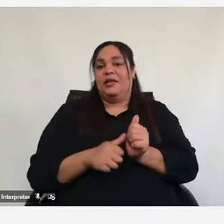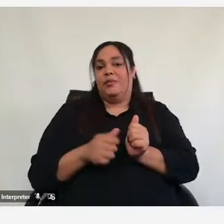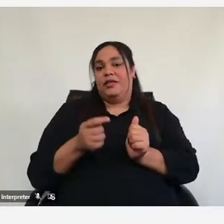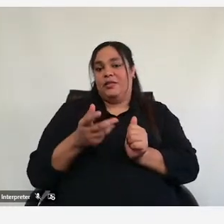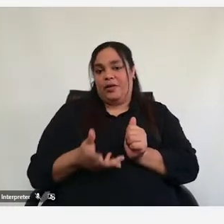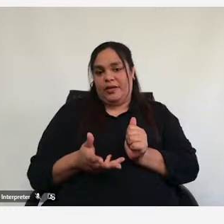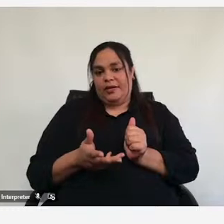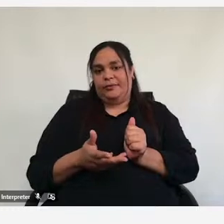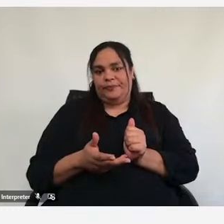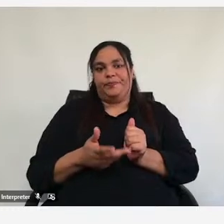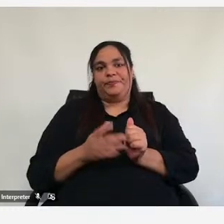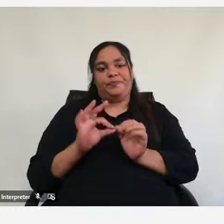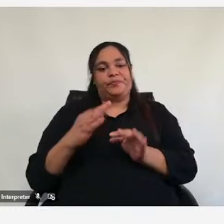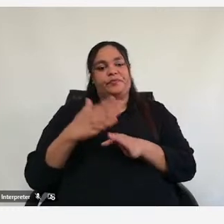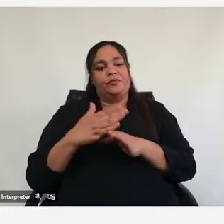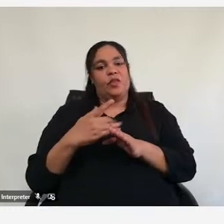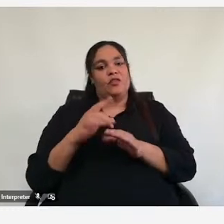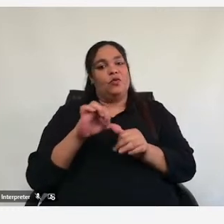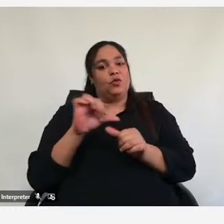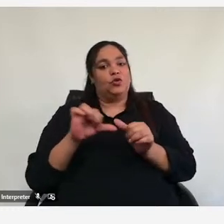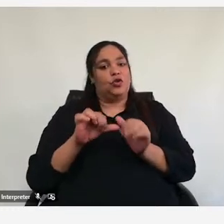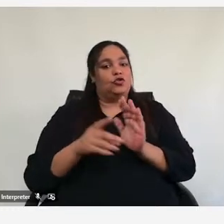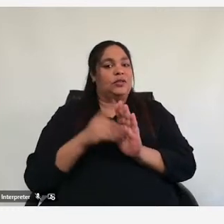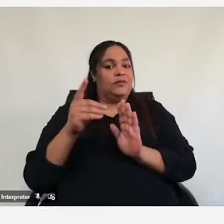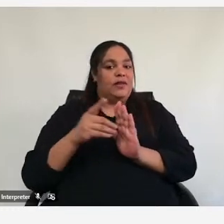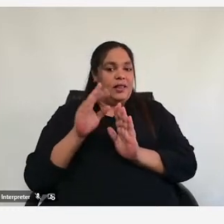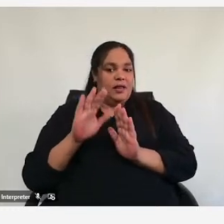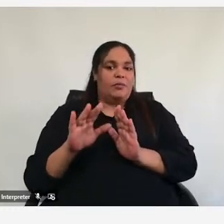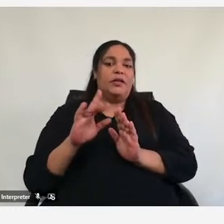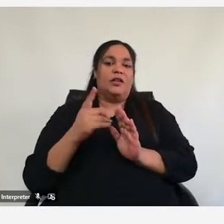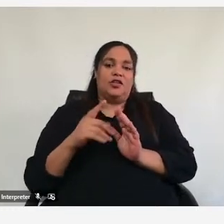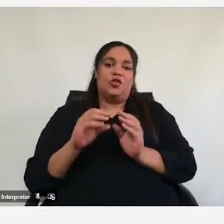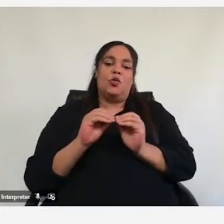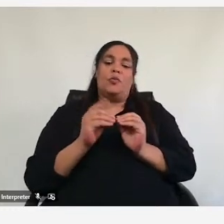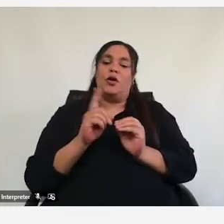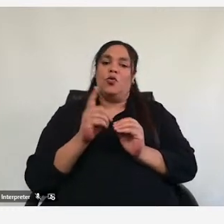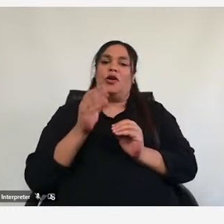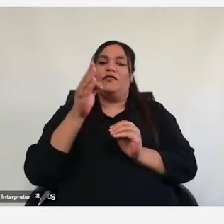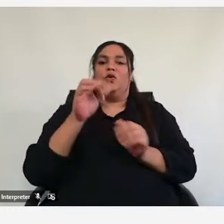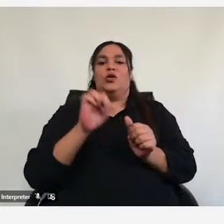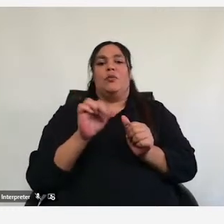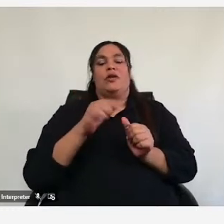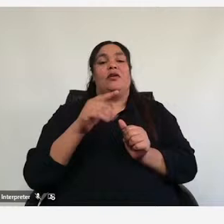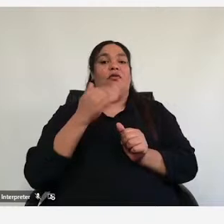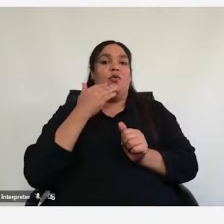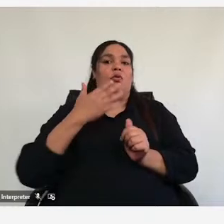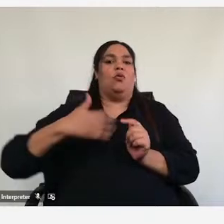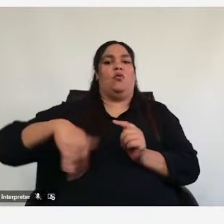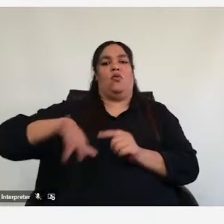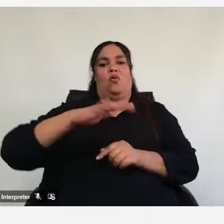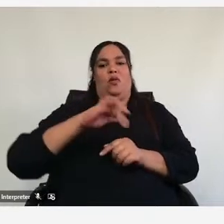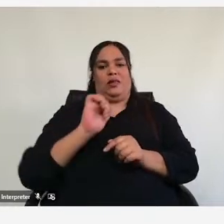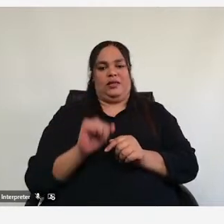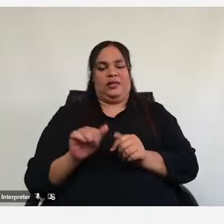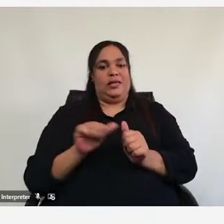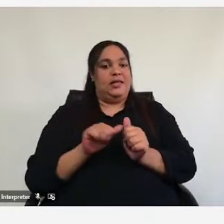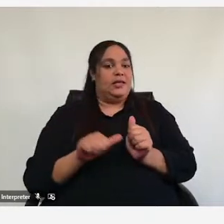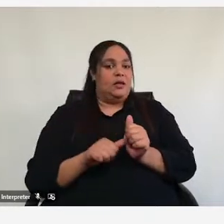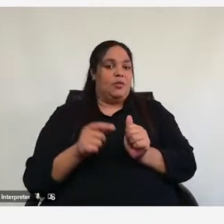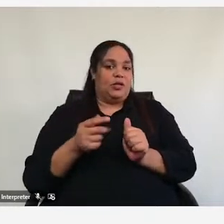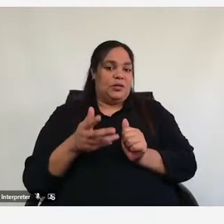Speaker, die werk van sosiale ontwikkeling is om 'n beter toekoms vir almal te bou.